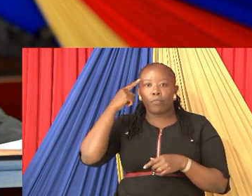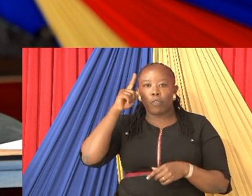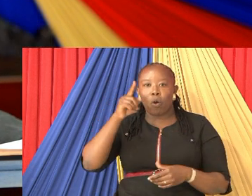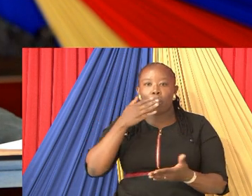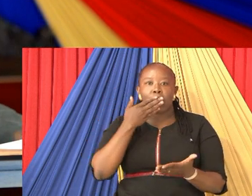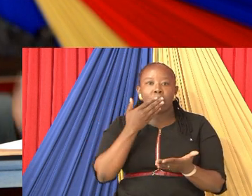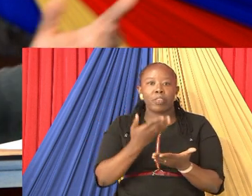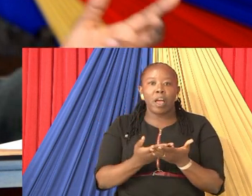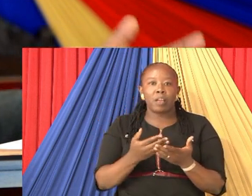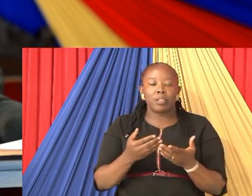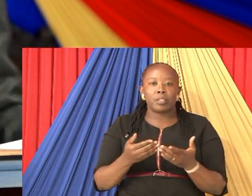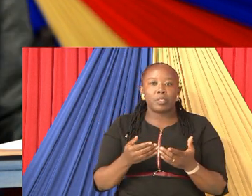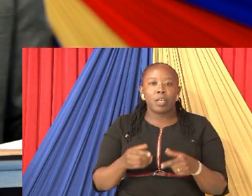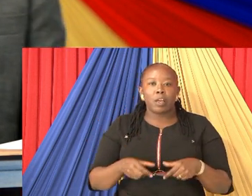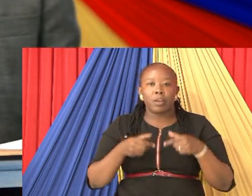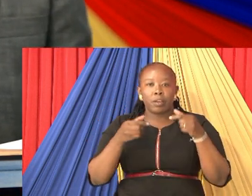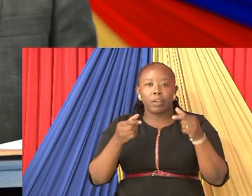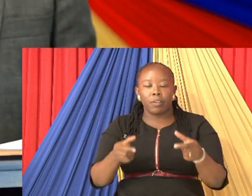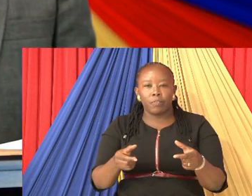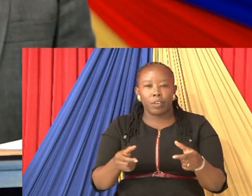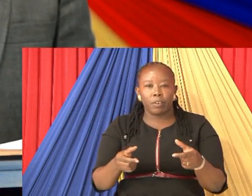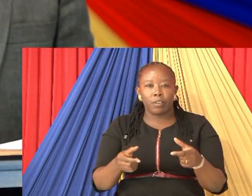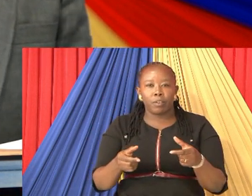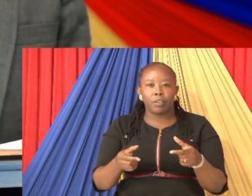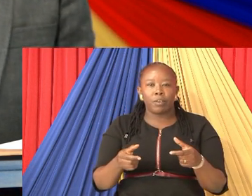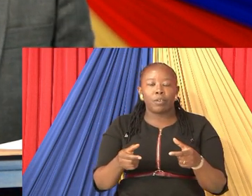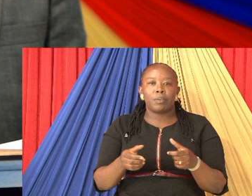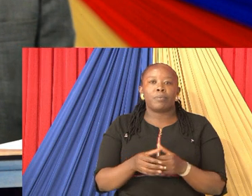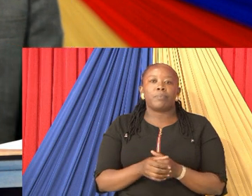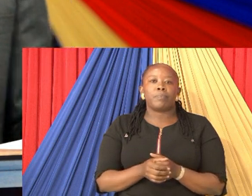thanksgiving. Mtimizie aliye juu nadhiri zako.